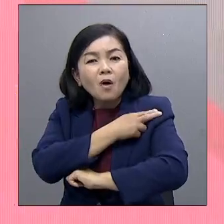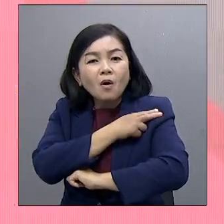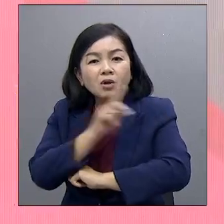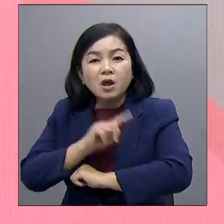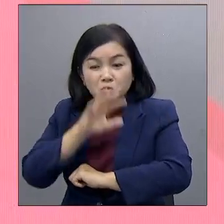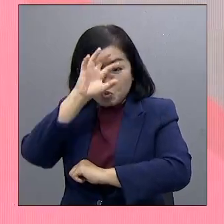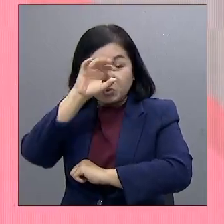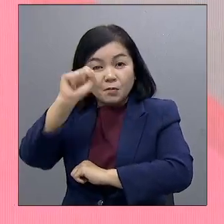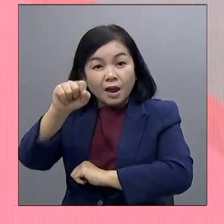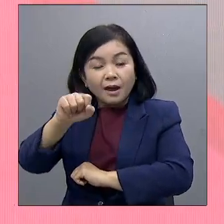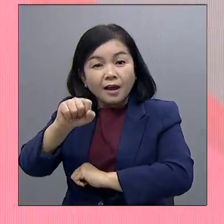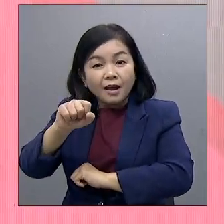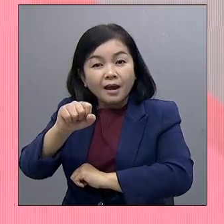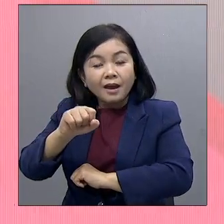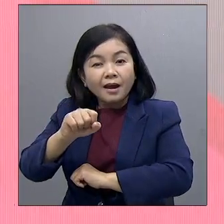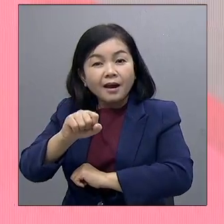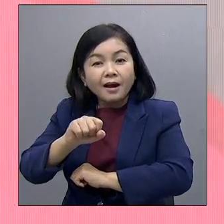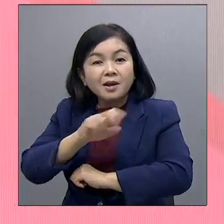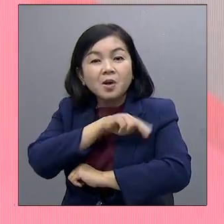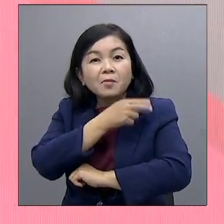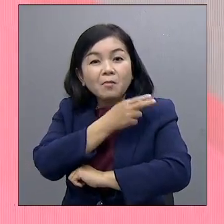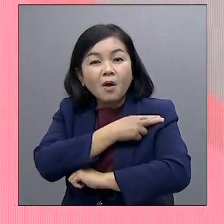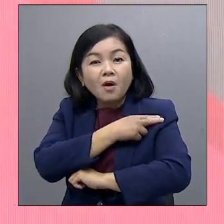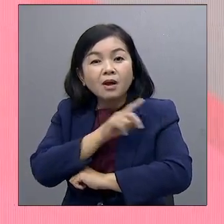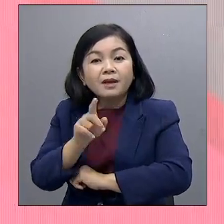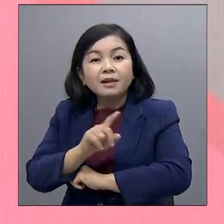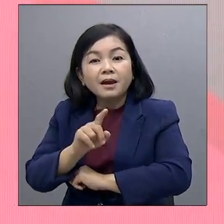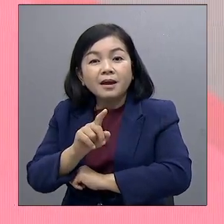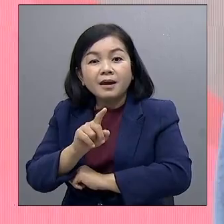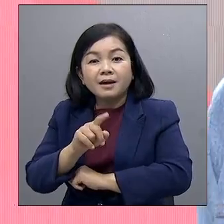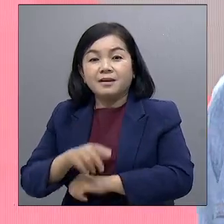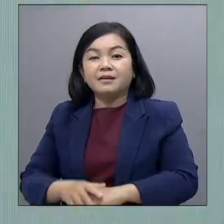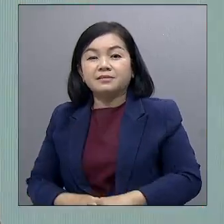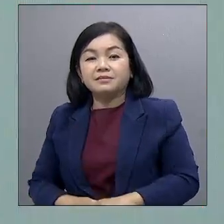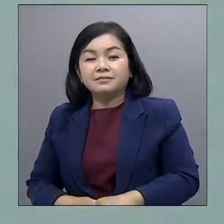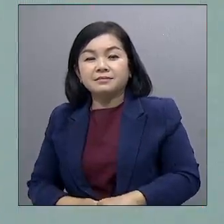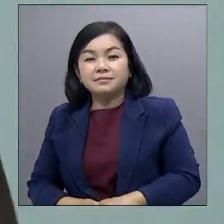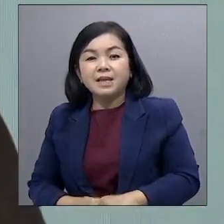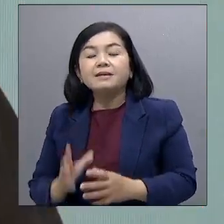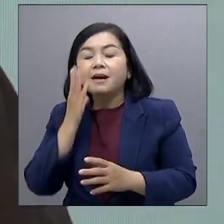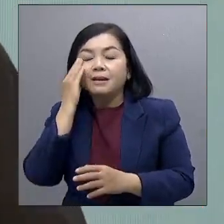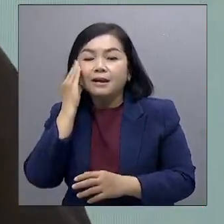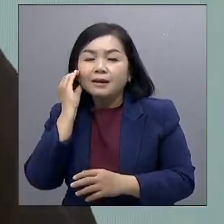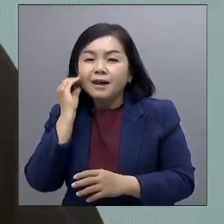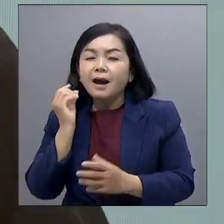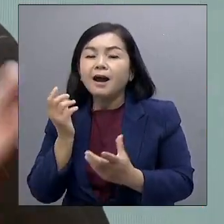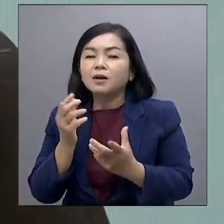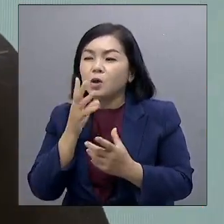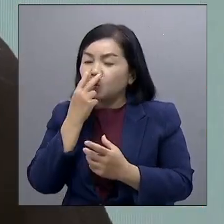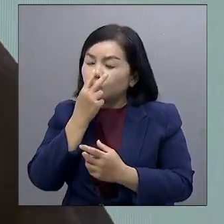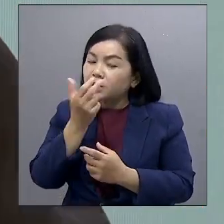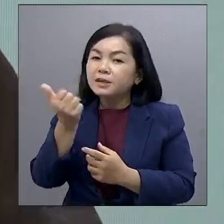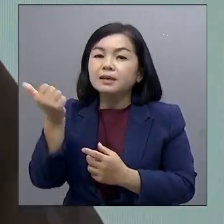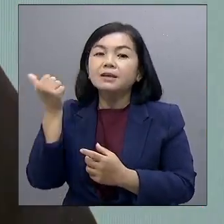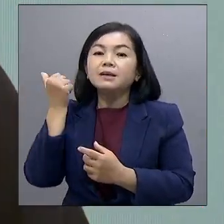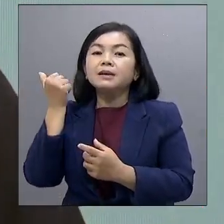ดุเอมมี่คุณหมอเอมมี่เป็นคุณหมอแกอย่าแรงใช่ป่ะเตือนแล้วแกอย่าแรงแกรงไปน่ารักเป็นแบบว่าโลกสวยน่ารักแล้ว